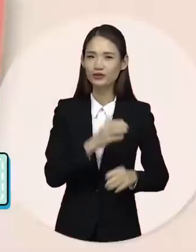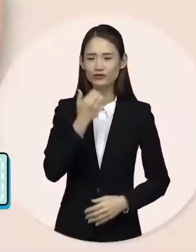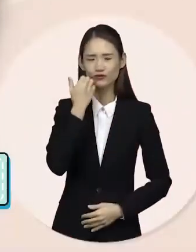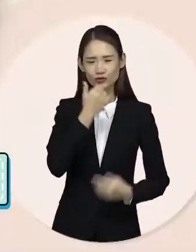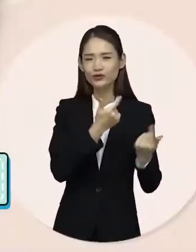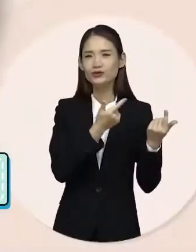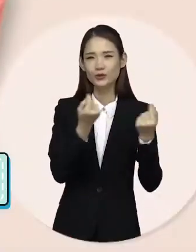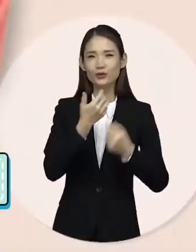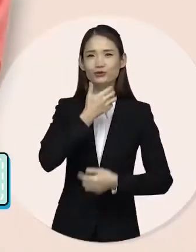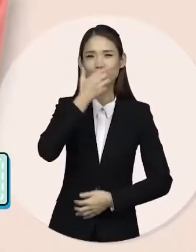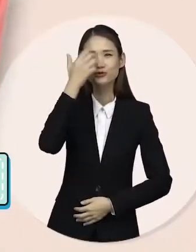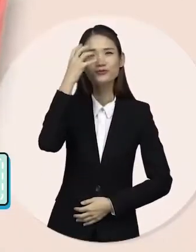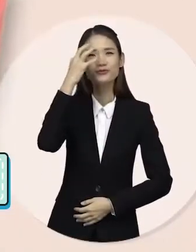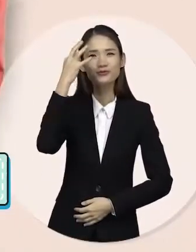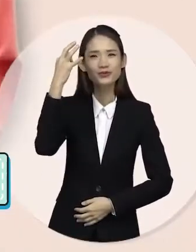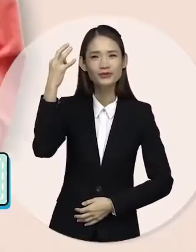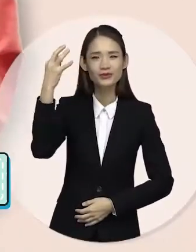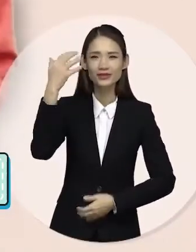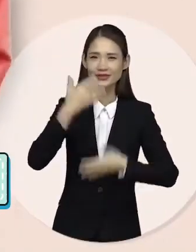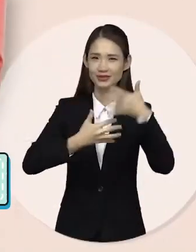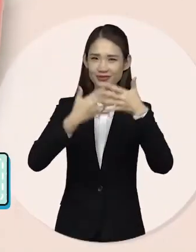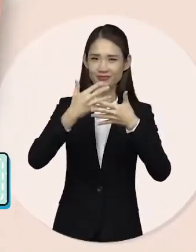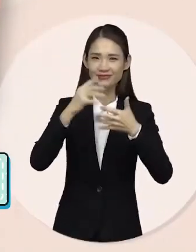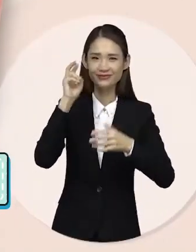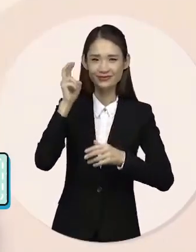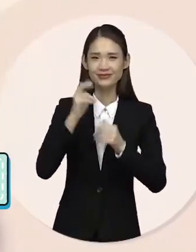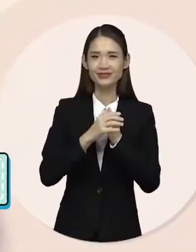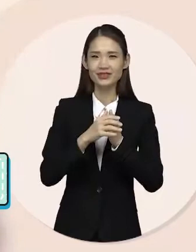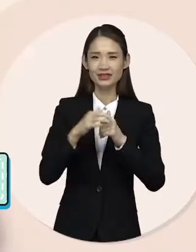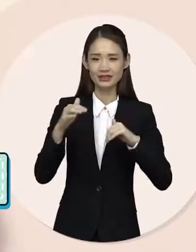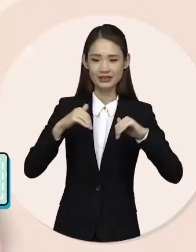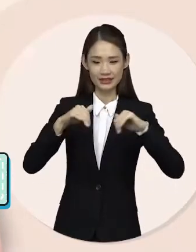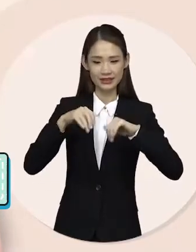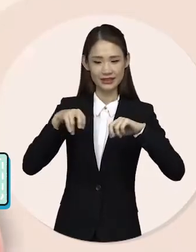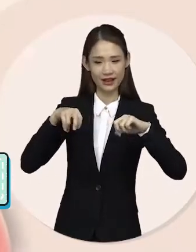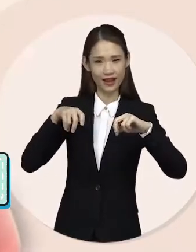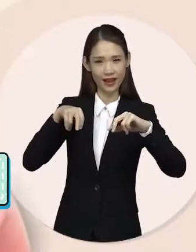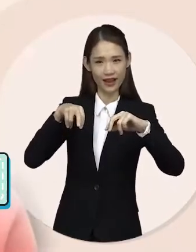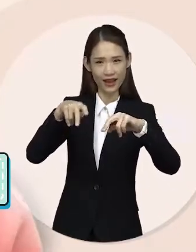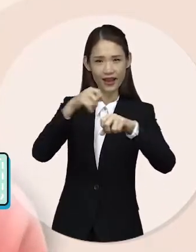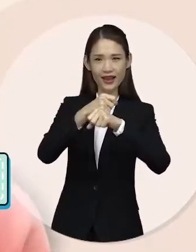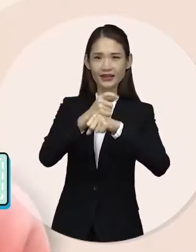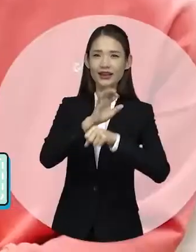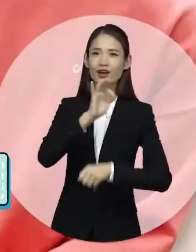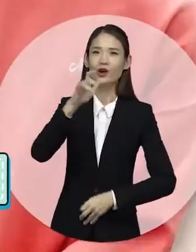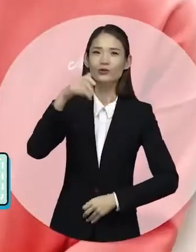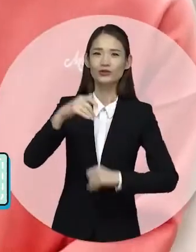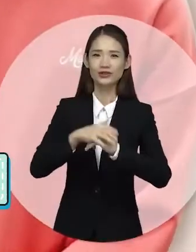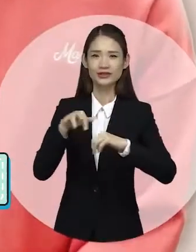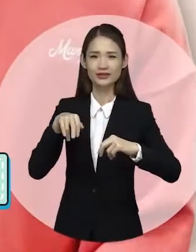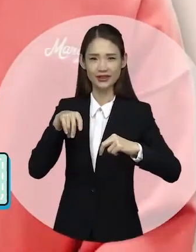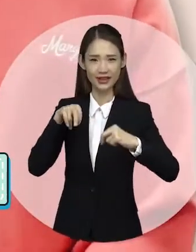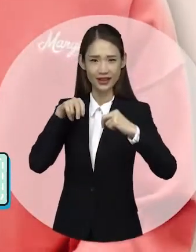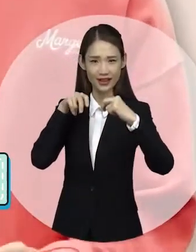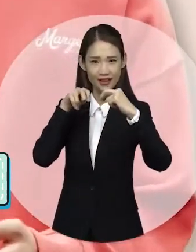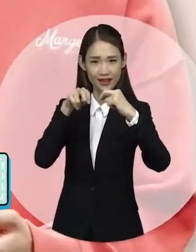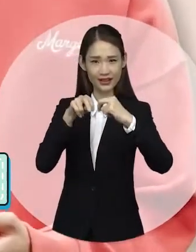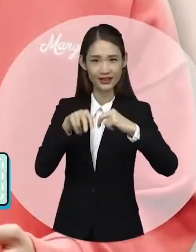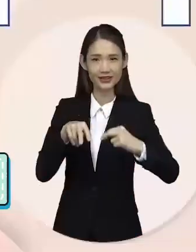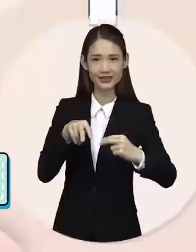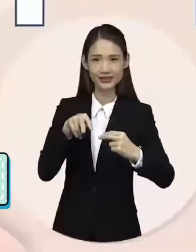전화번호. 누구나 전공부지 않을까 싶어요. 드라마에도 많이 나오고. 그래서 딱 길 가다가든 어떤 팀플을 하다가든